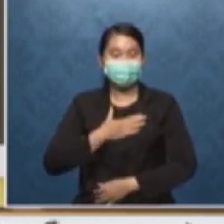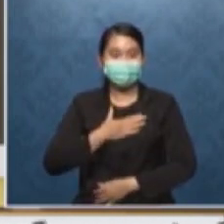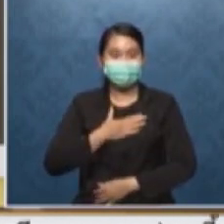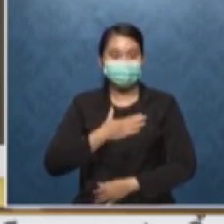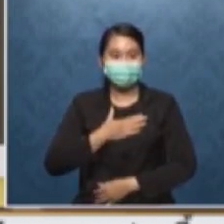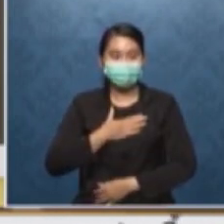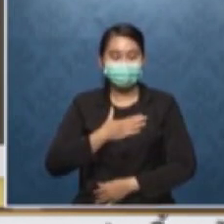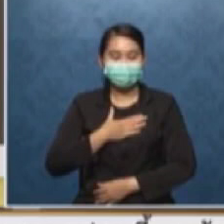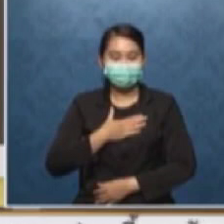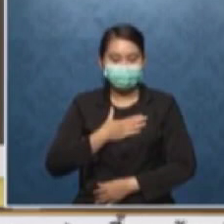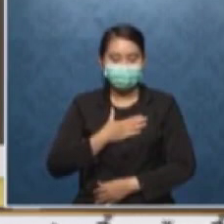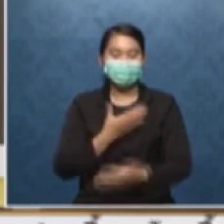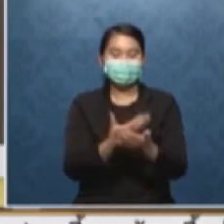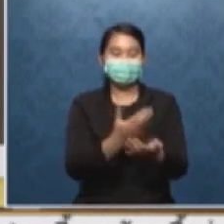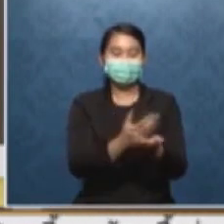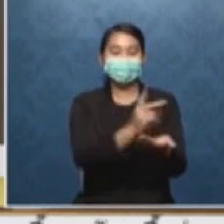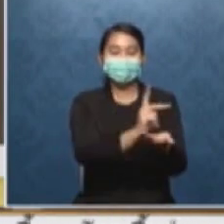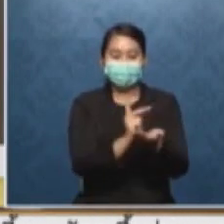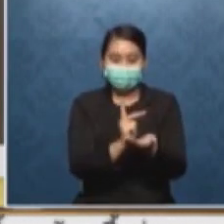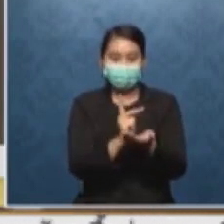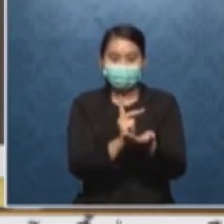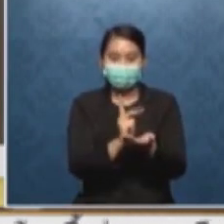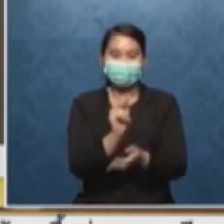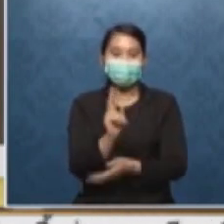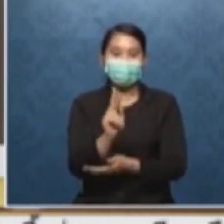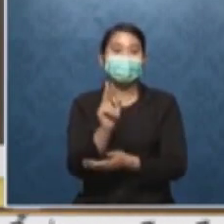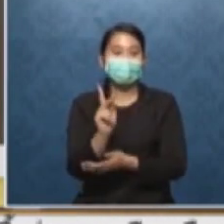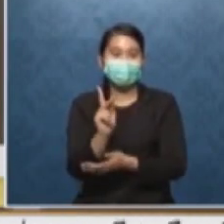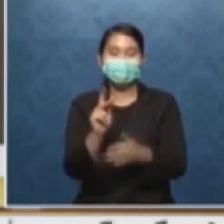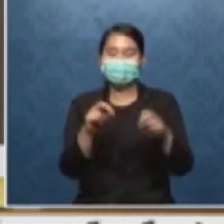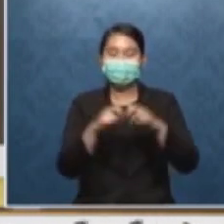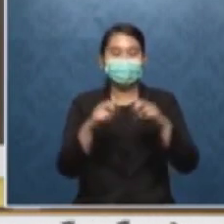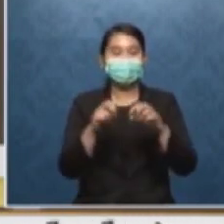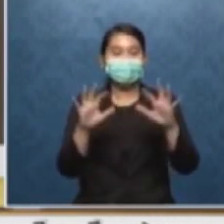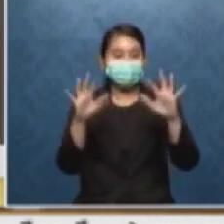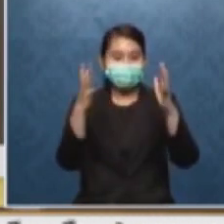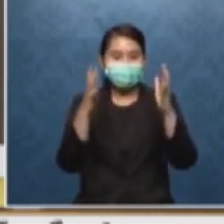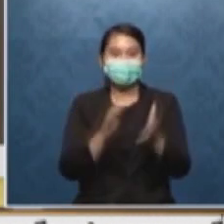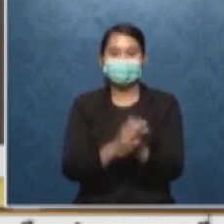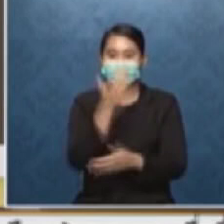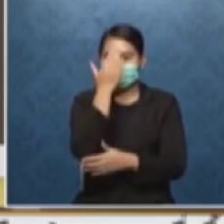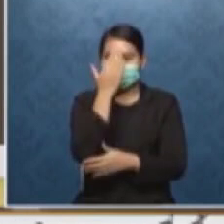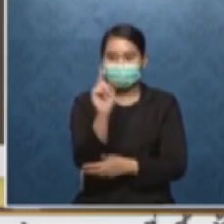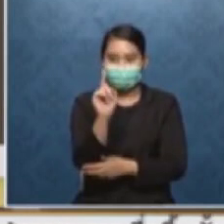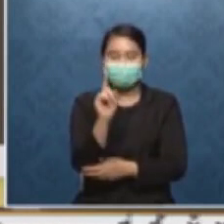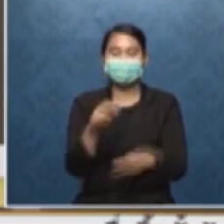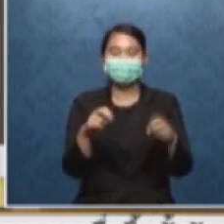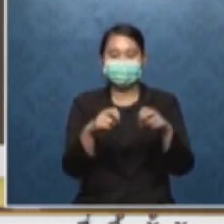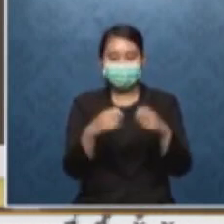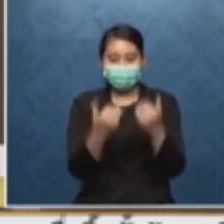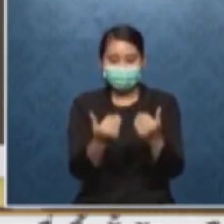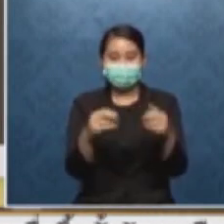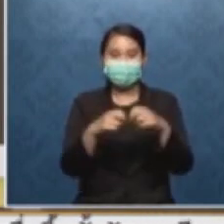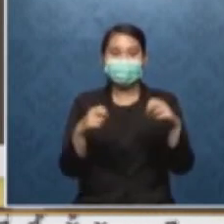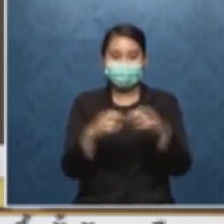ที่จะคัดค้านพรกเงินกู้เพราะการกู้เงินในสถานการณ์วิกฤตที่ถูกต้องครับเป็นเรื่อง